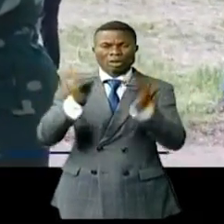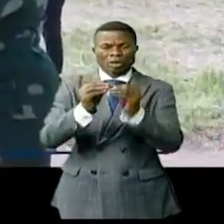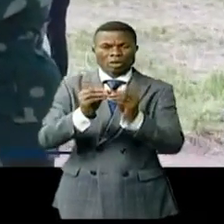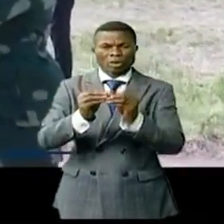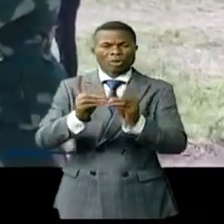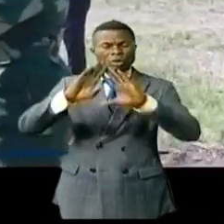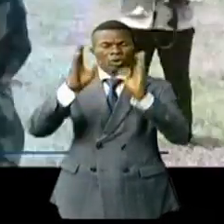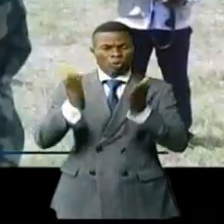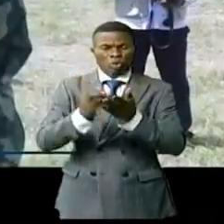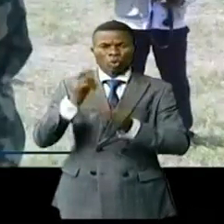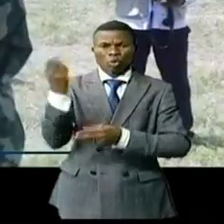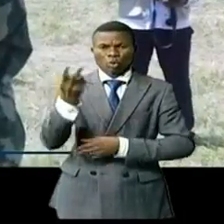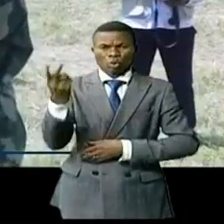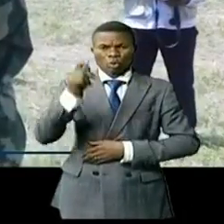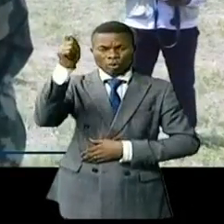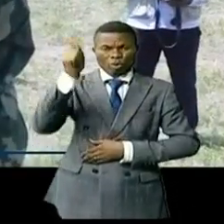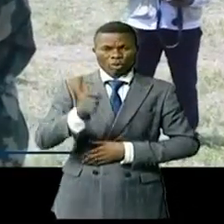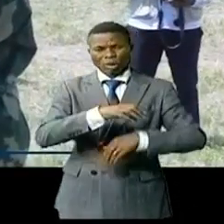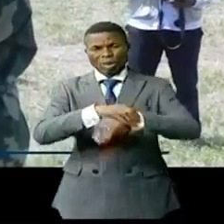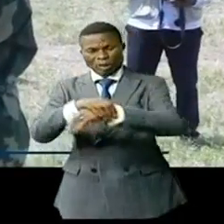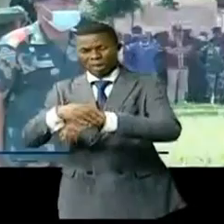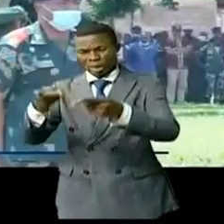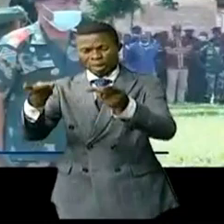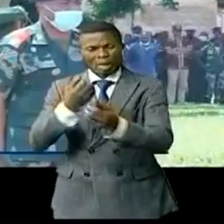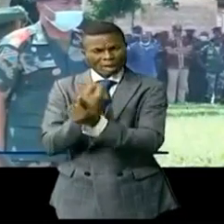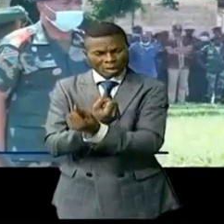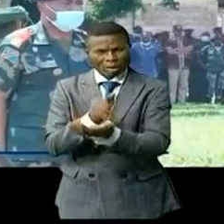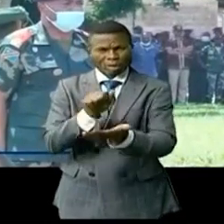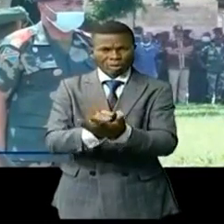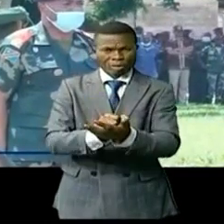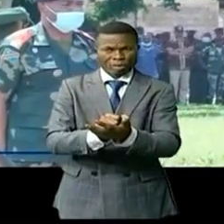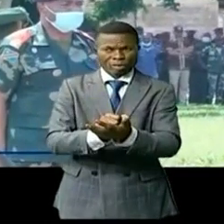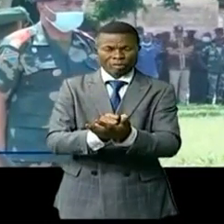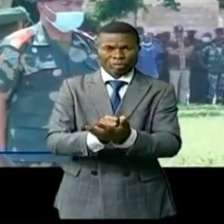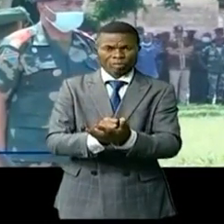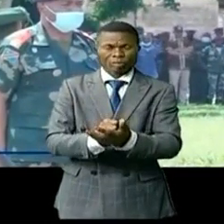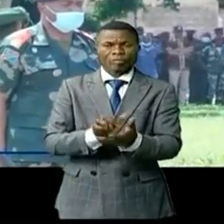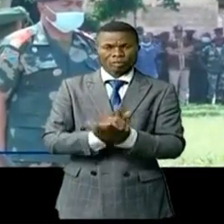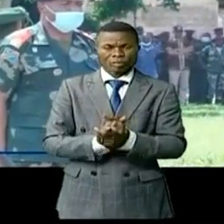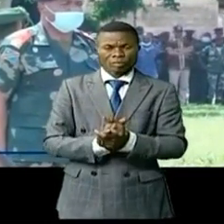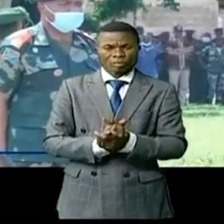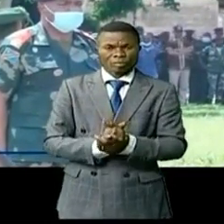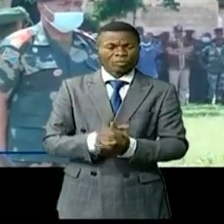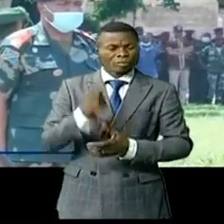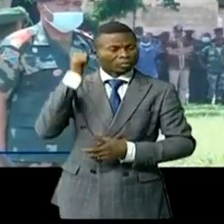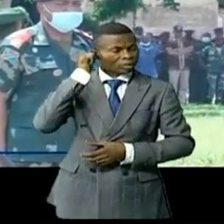de ces deux unités pour les conduire au fait dans la discipline. Lieutenant-général Fasikabou.